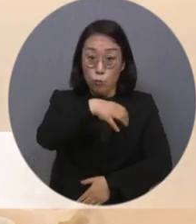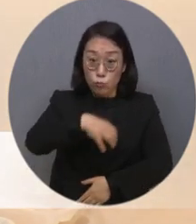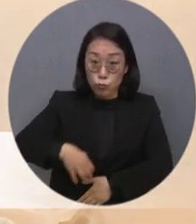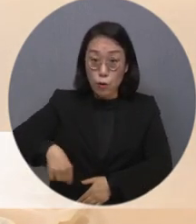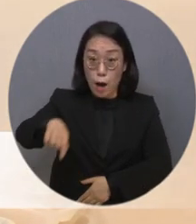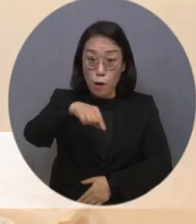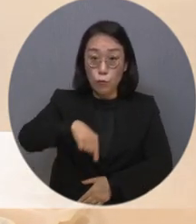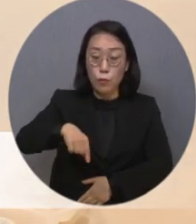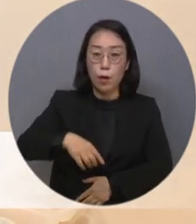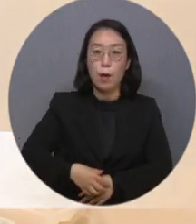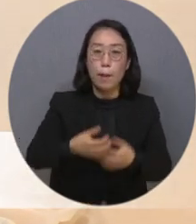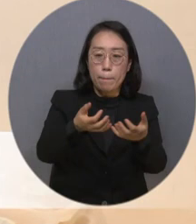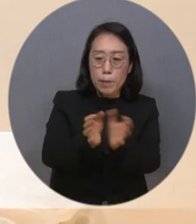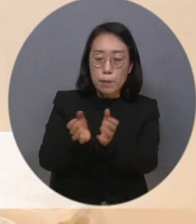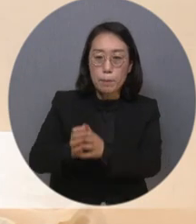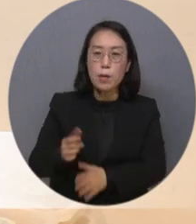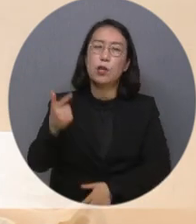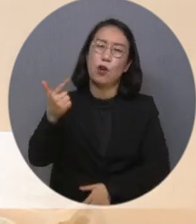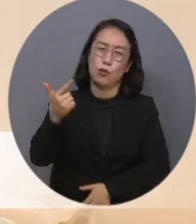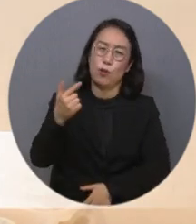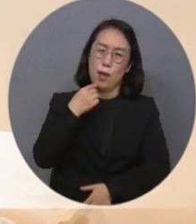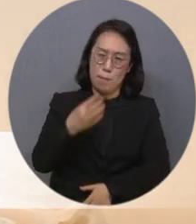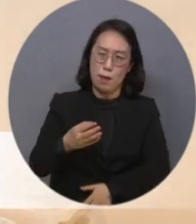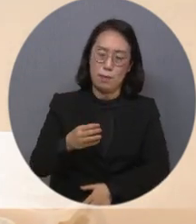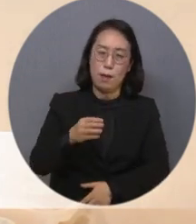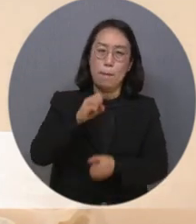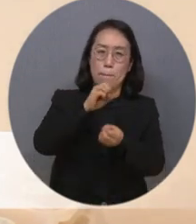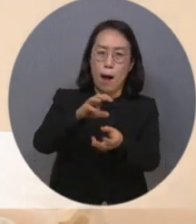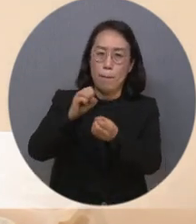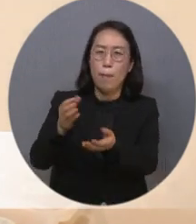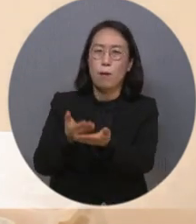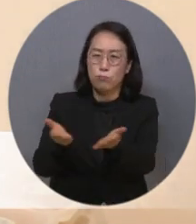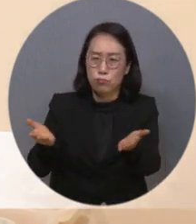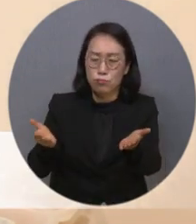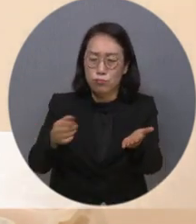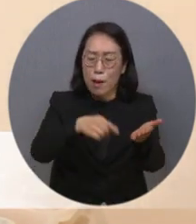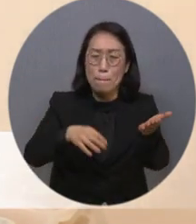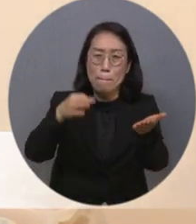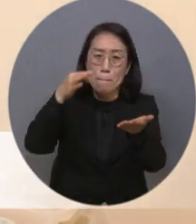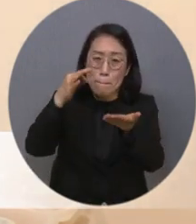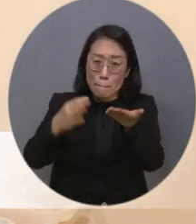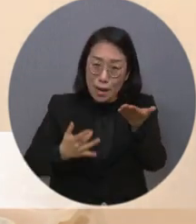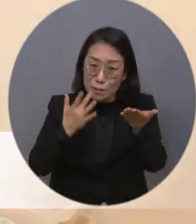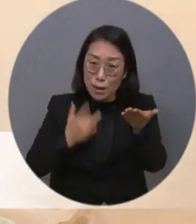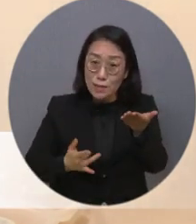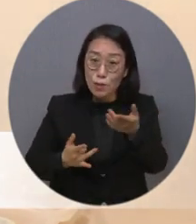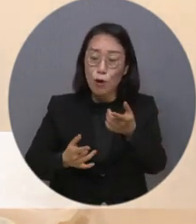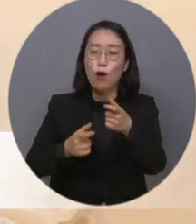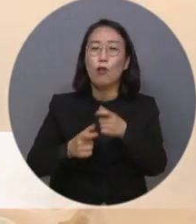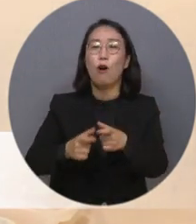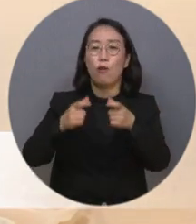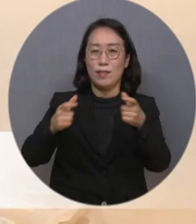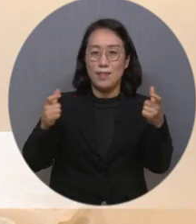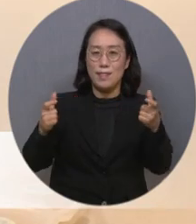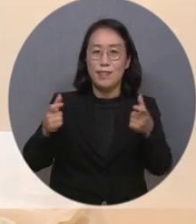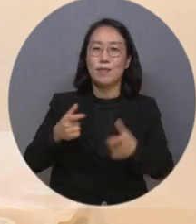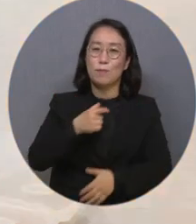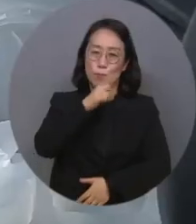중에서 6개 지역만 제공하고 있지만 앞으로 지역 지원 지역과 기간을 더 늘릴 수 있기를